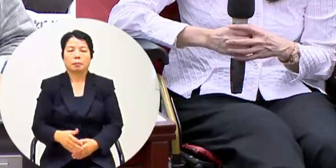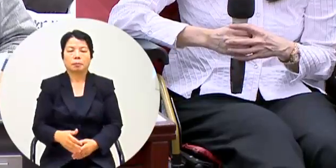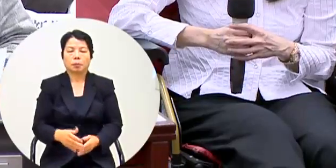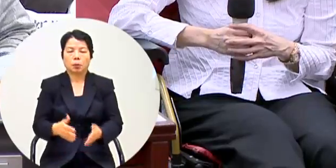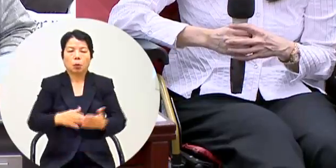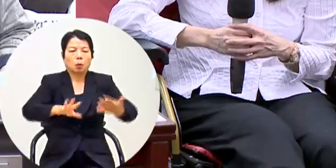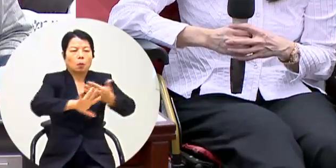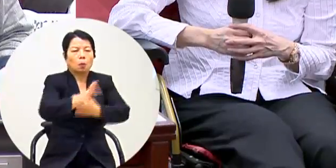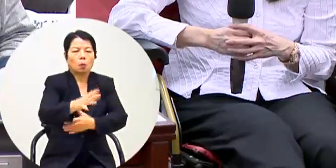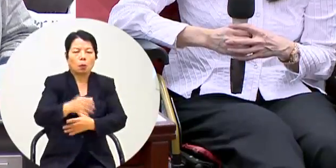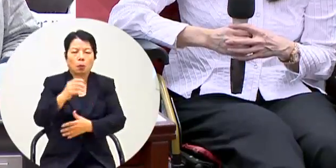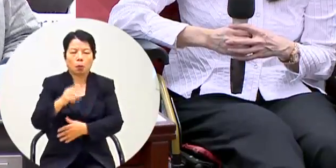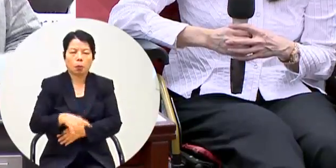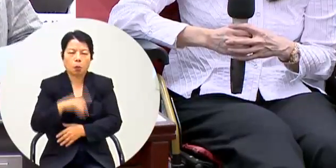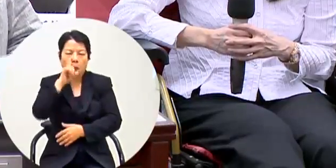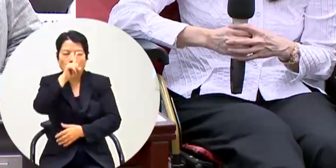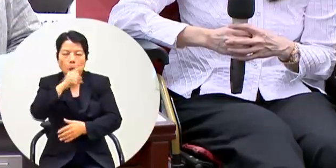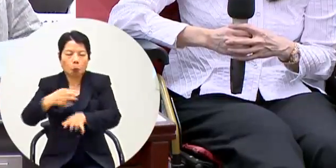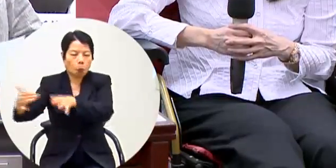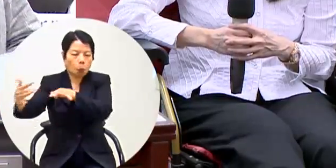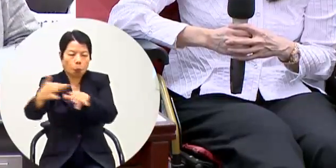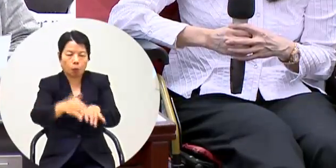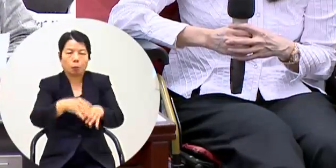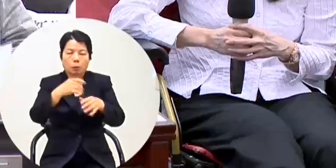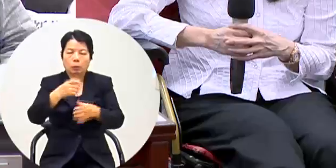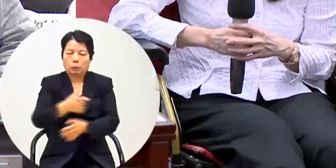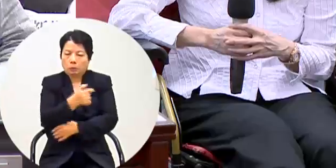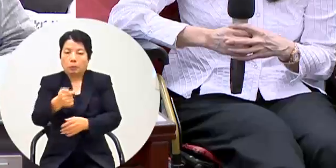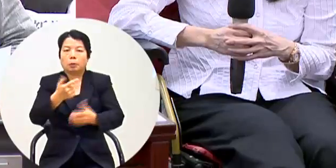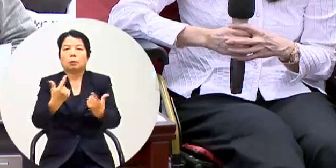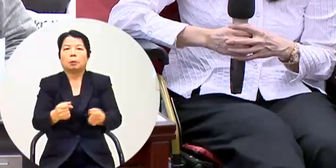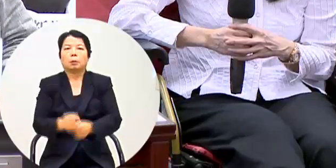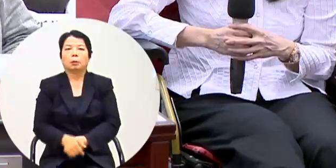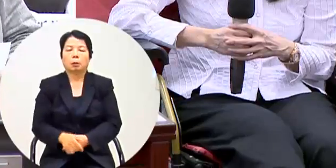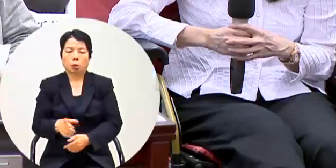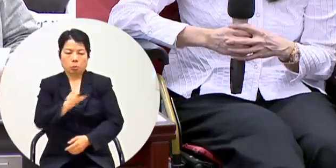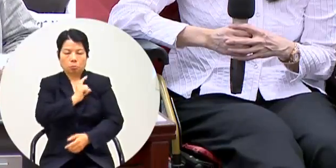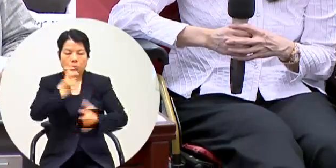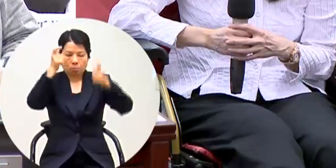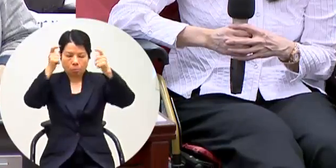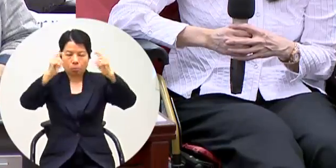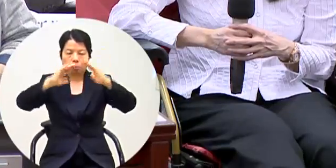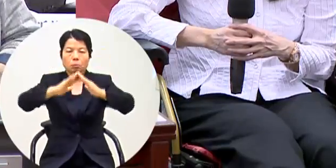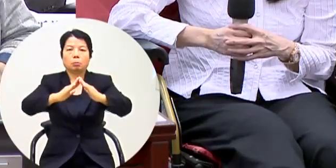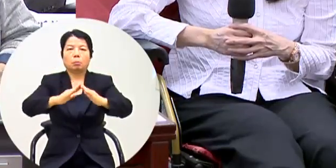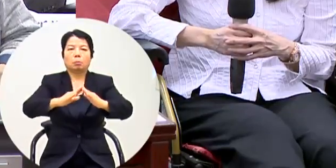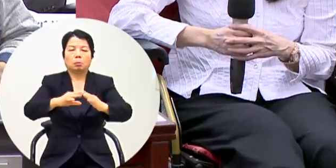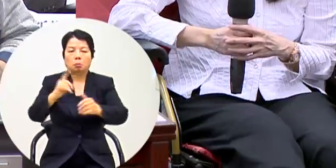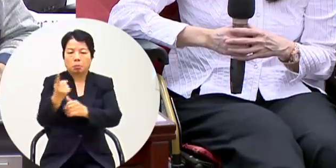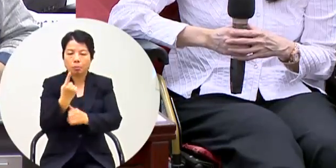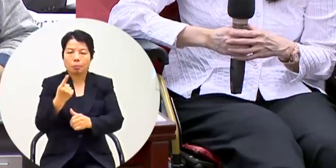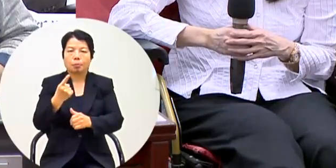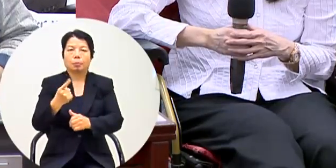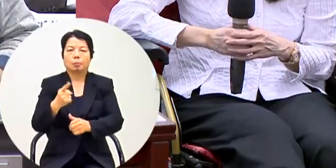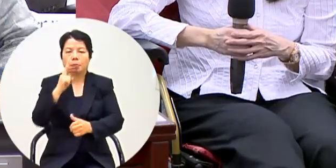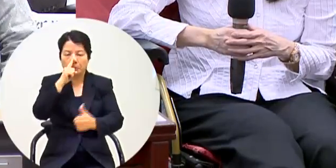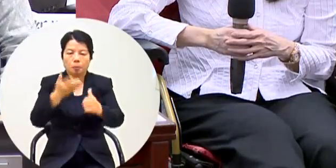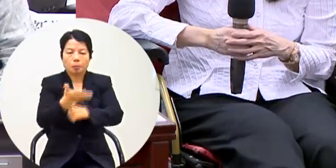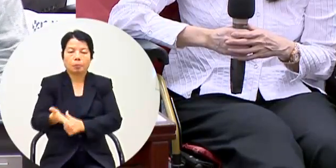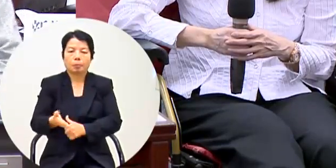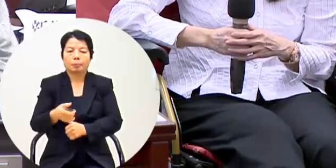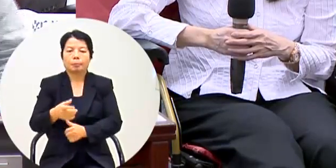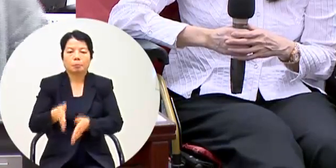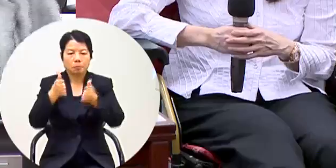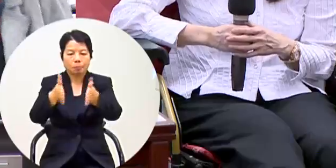严重，但至少从高雄自己在地的污染源的部分，那我们在这个部分我们会努力来减